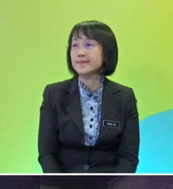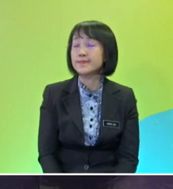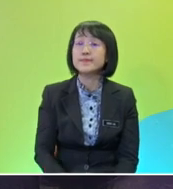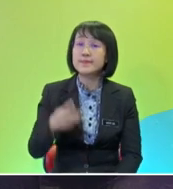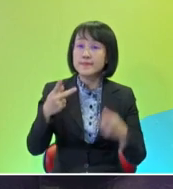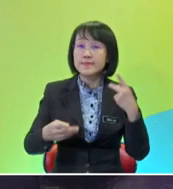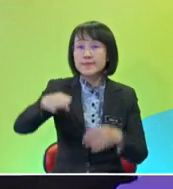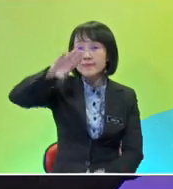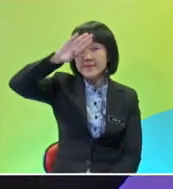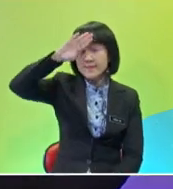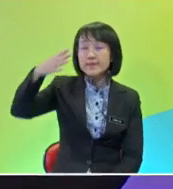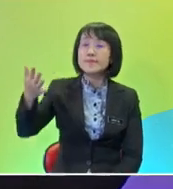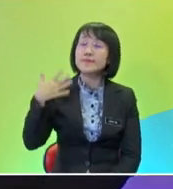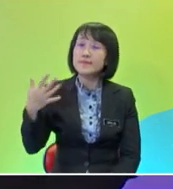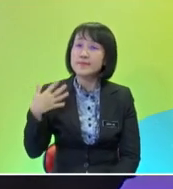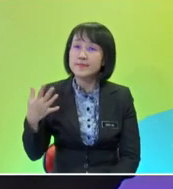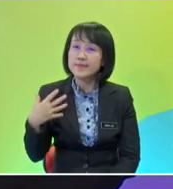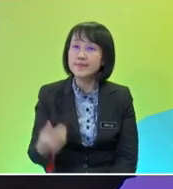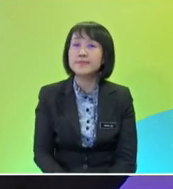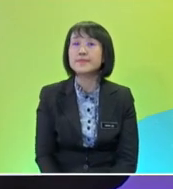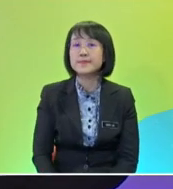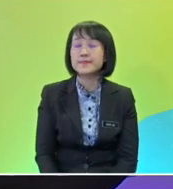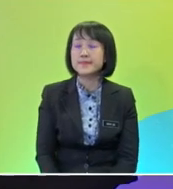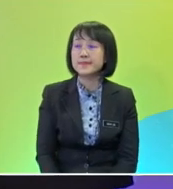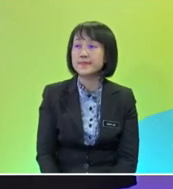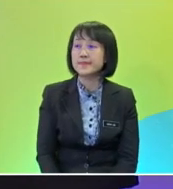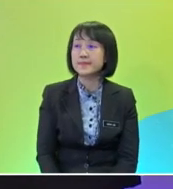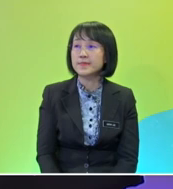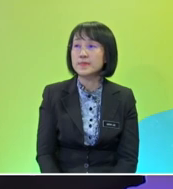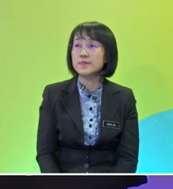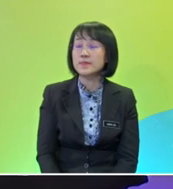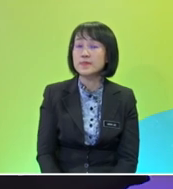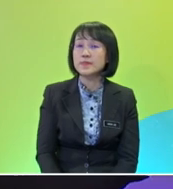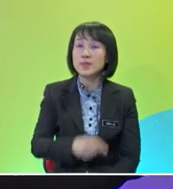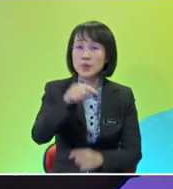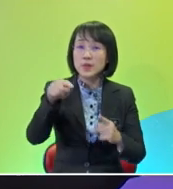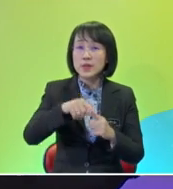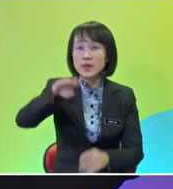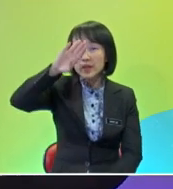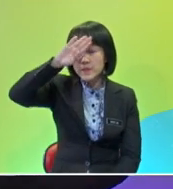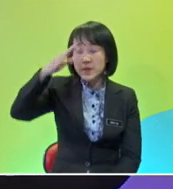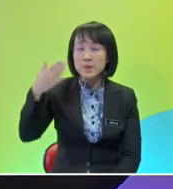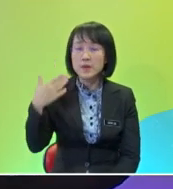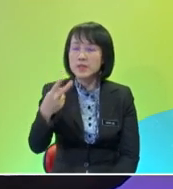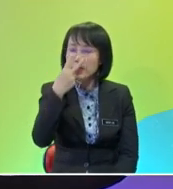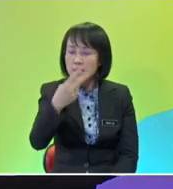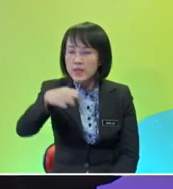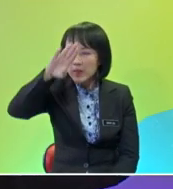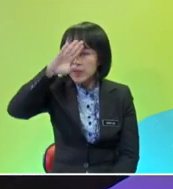demam panas selalunya kita nak kena perhatikan sama ada demam denggi ataupun bukan. Kalau demam denggi, demam